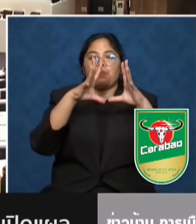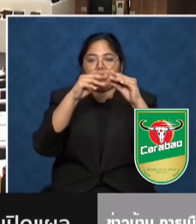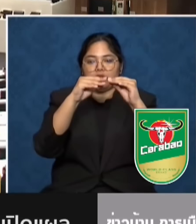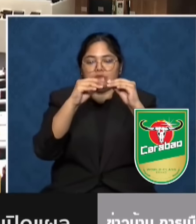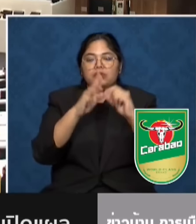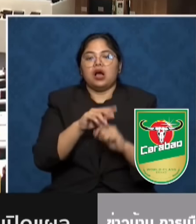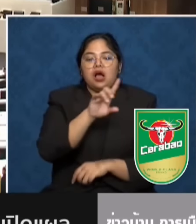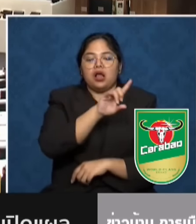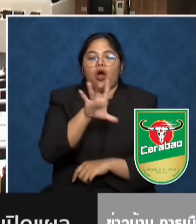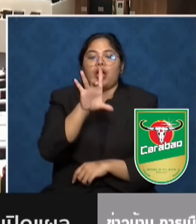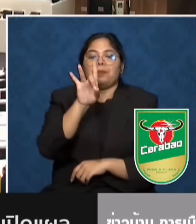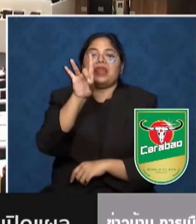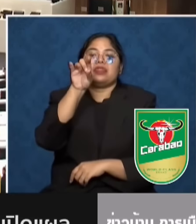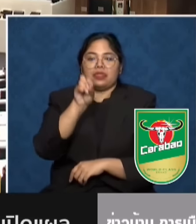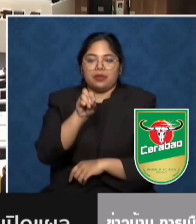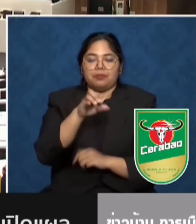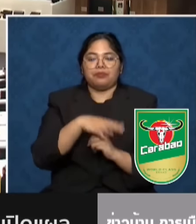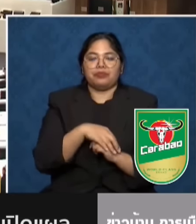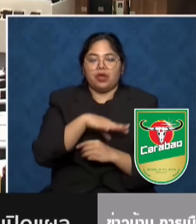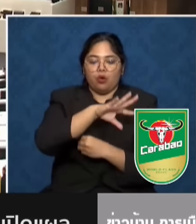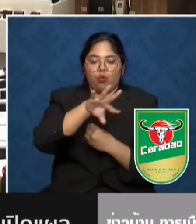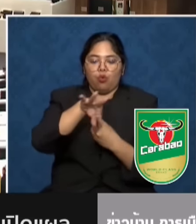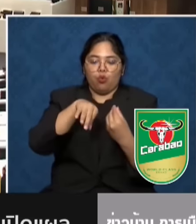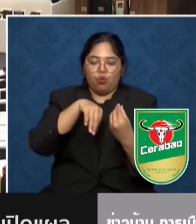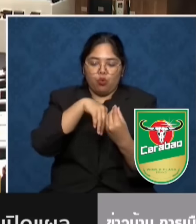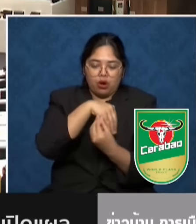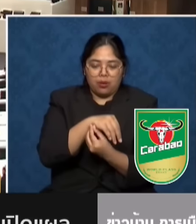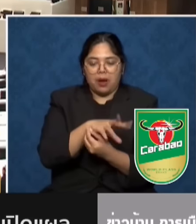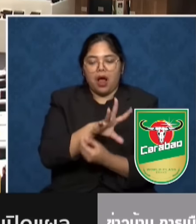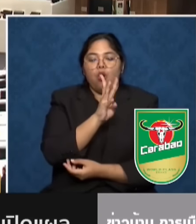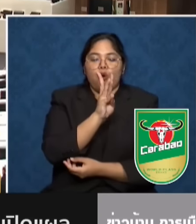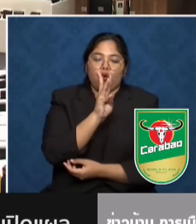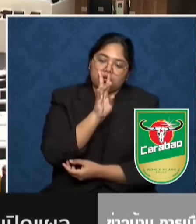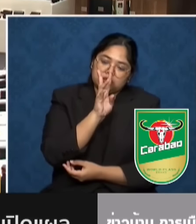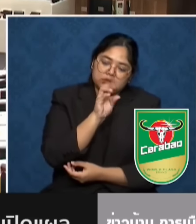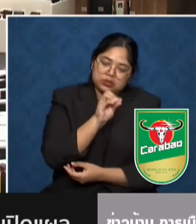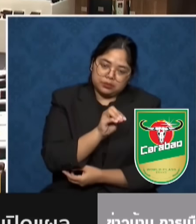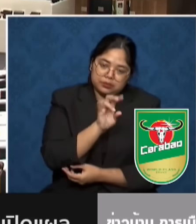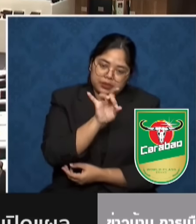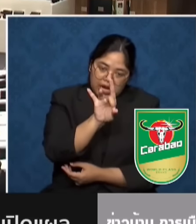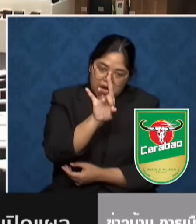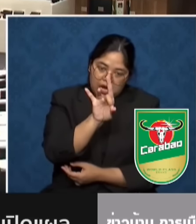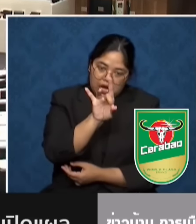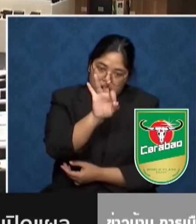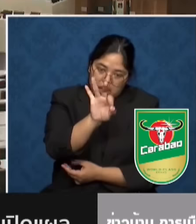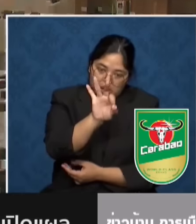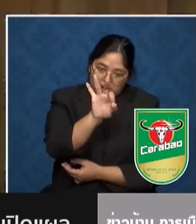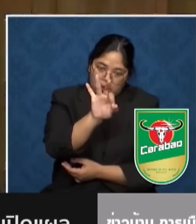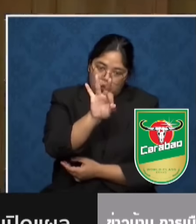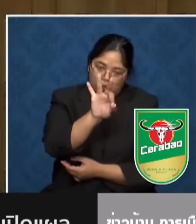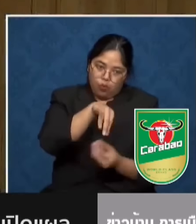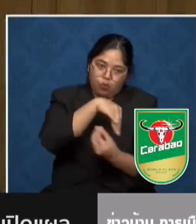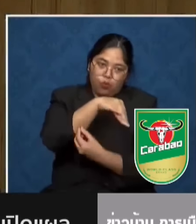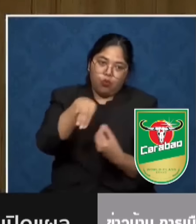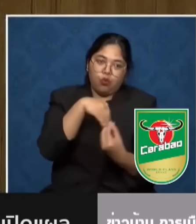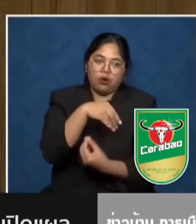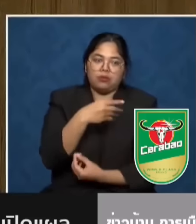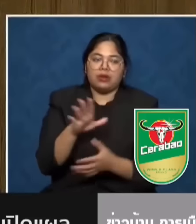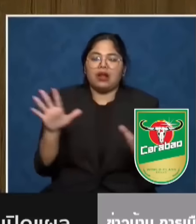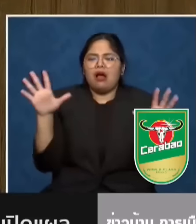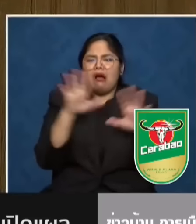180บนมหาข้อ9ข้อ69ข้อ71เมื่อสักครู่นี้ครับเป็นภาพ